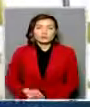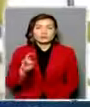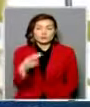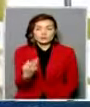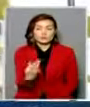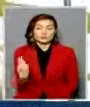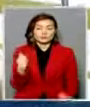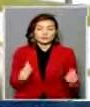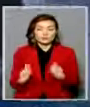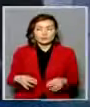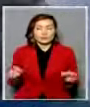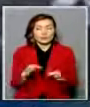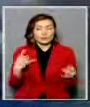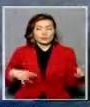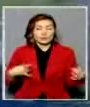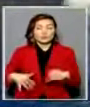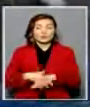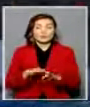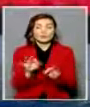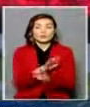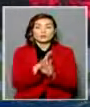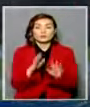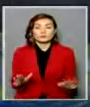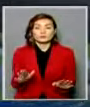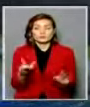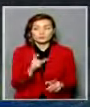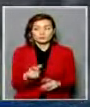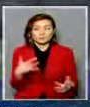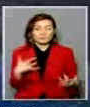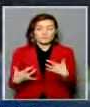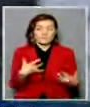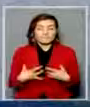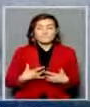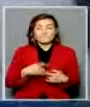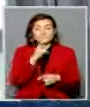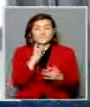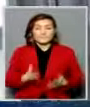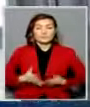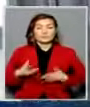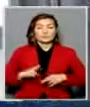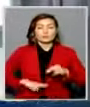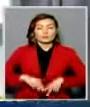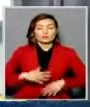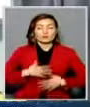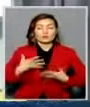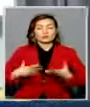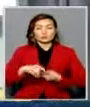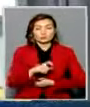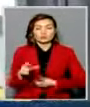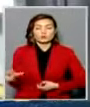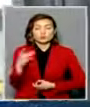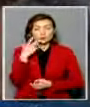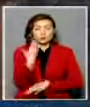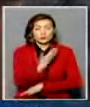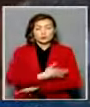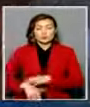Национальная одежда, звуки дамбры, народные песни. Местные артисты, вышедшие с целью подарить жителям праздничное настроение, прошлись